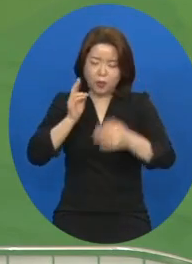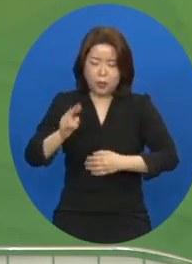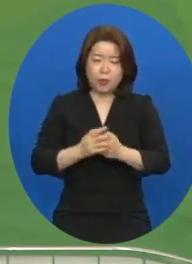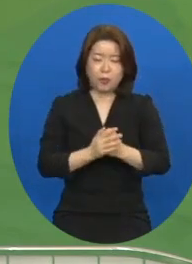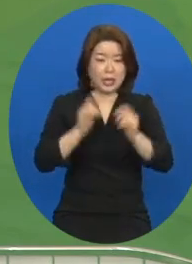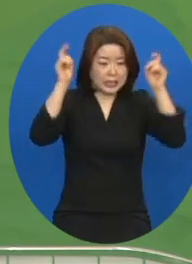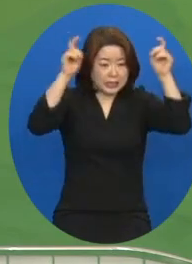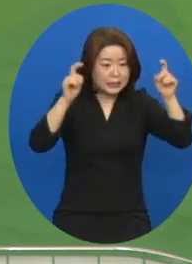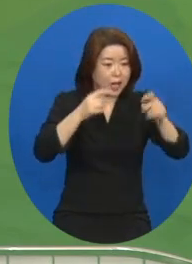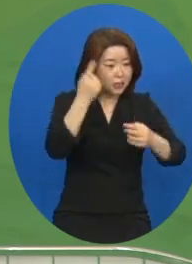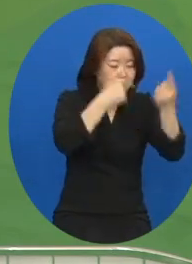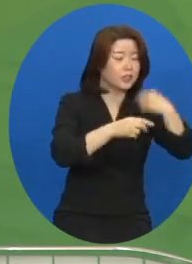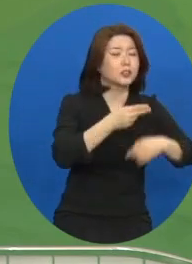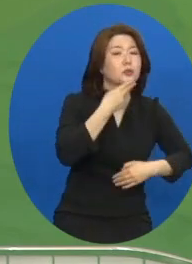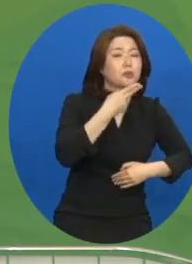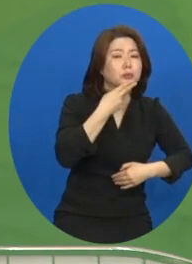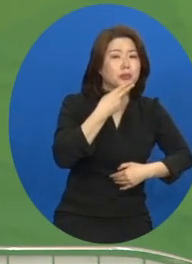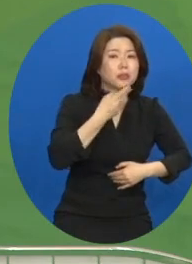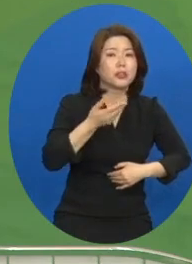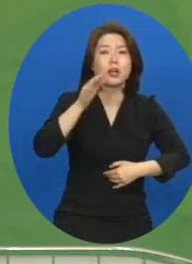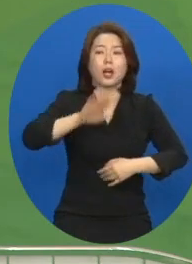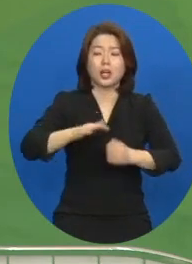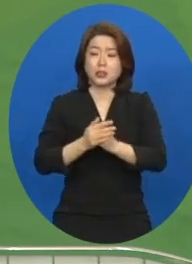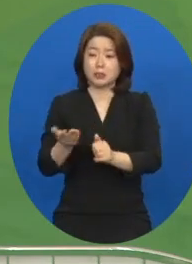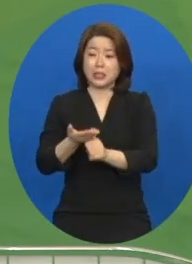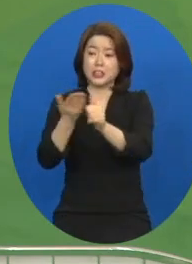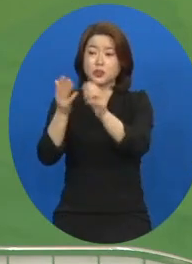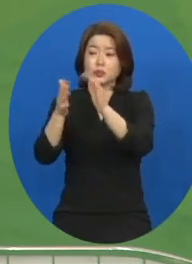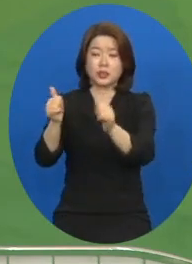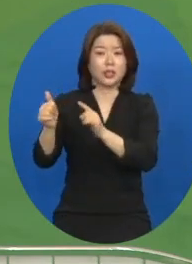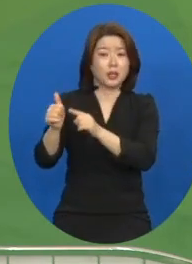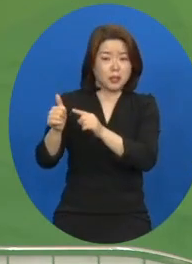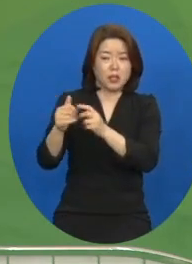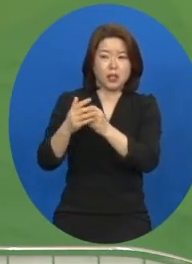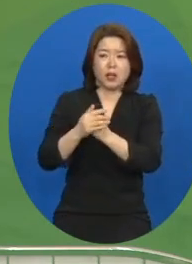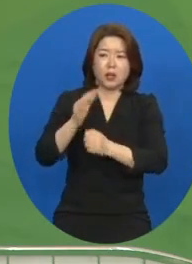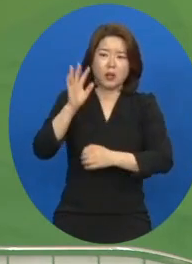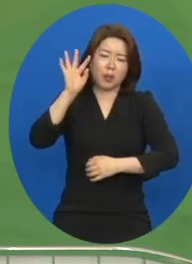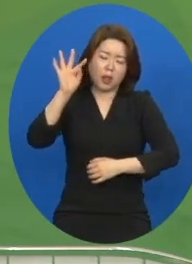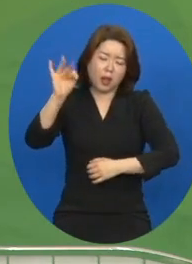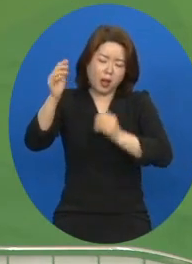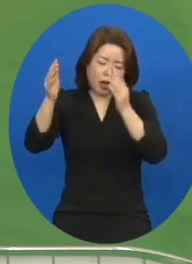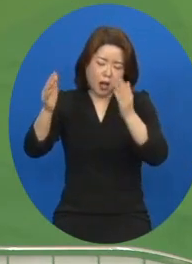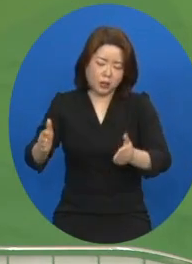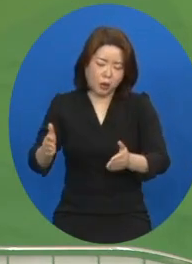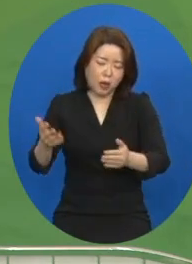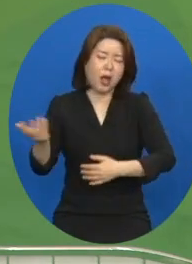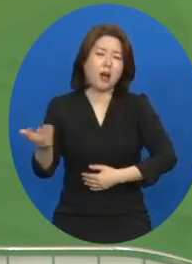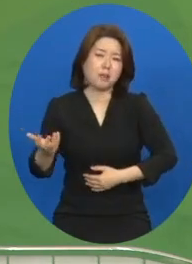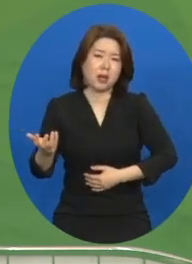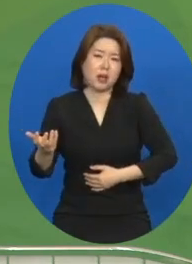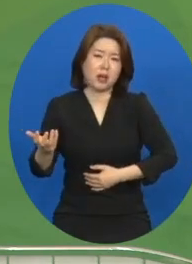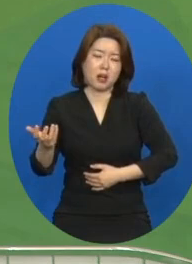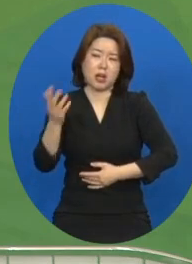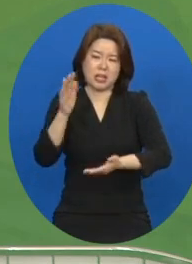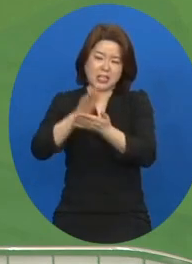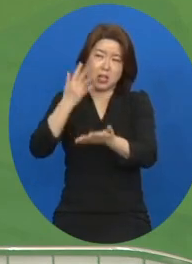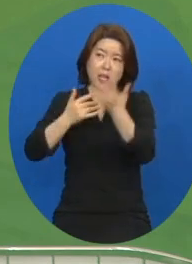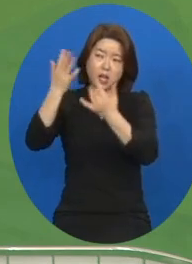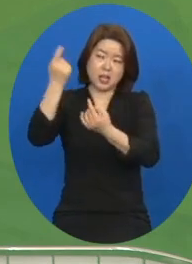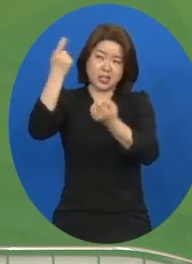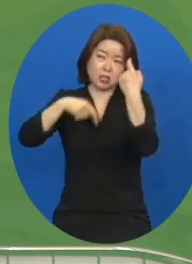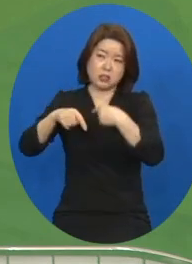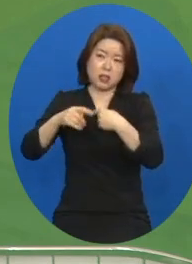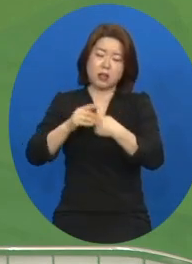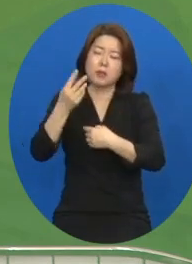이 목자가 몇 주간을 앓았다는 겁니다. 화상을 입고 그리고는 연기를